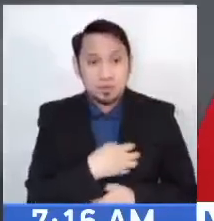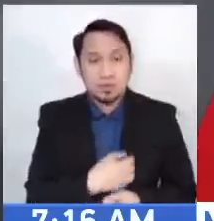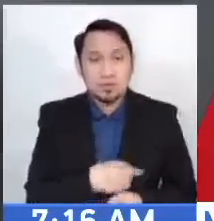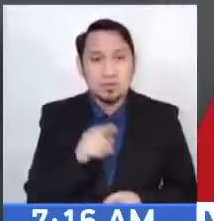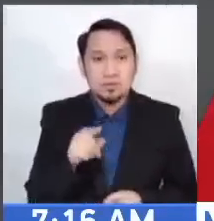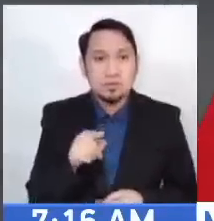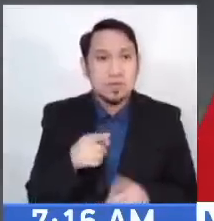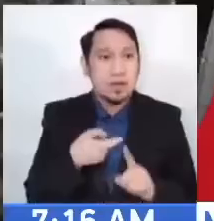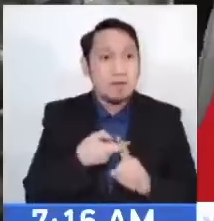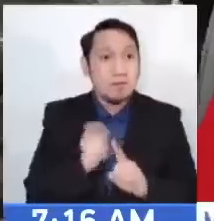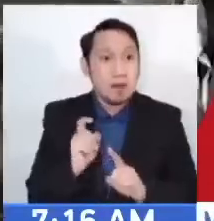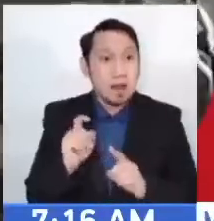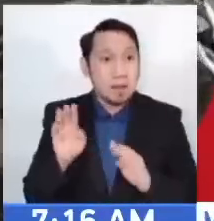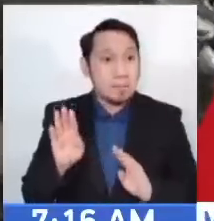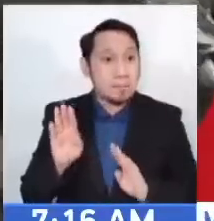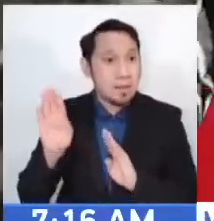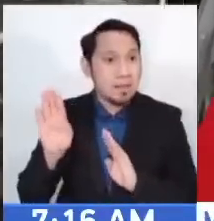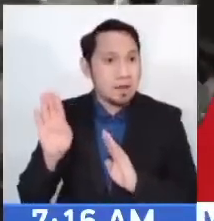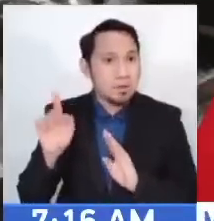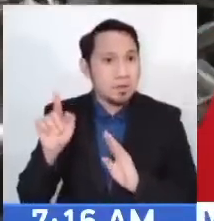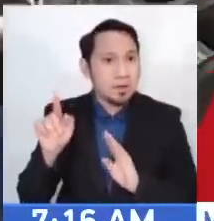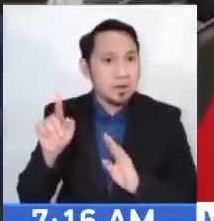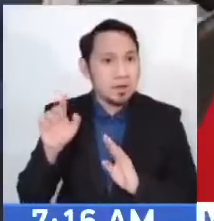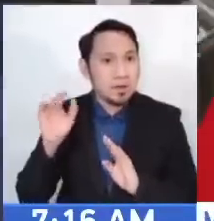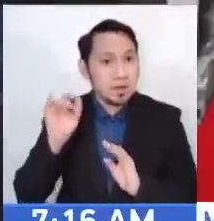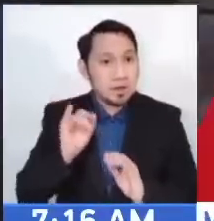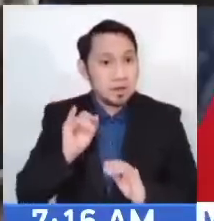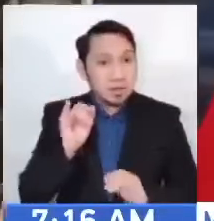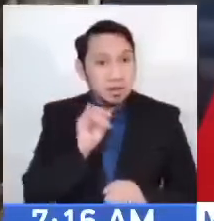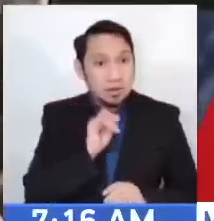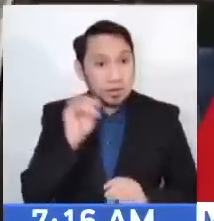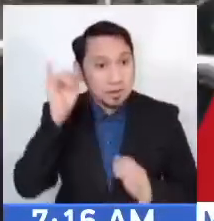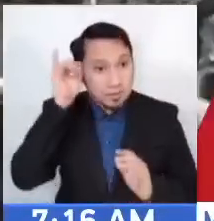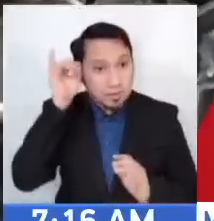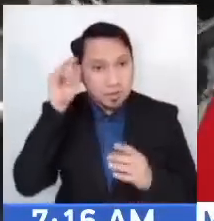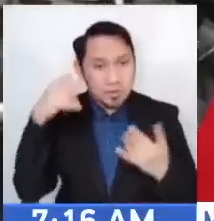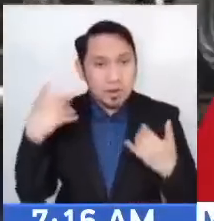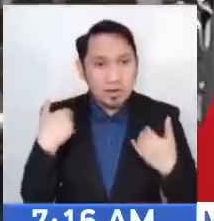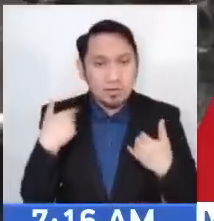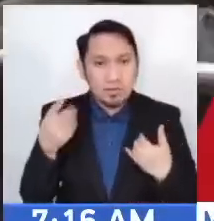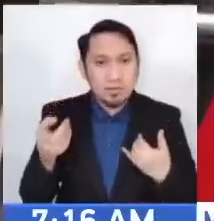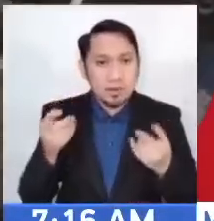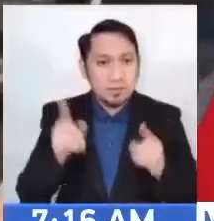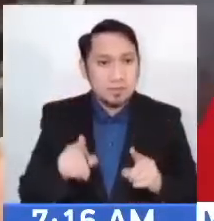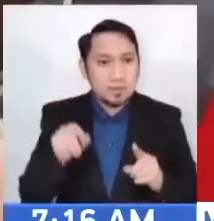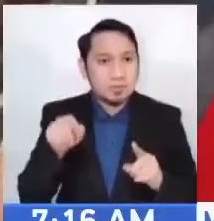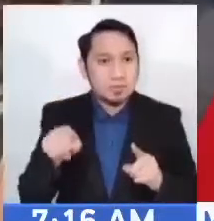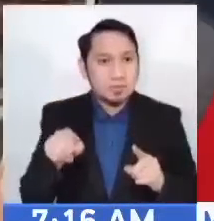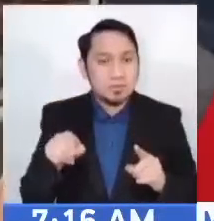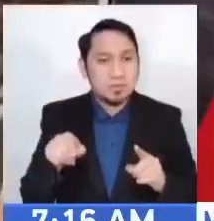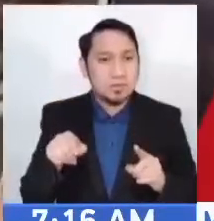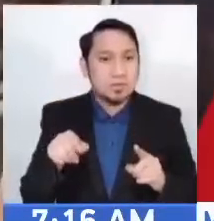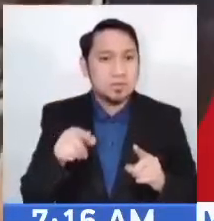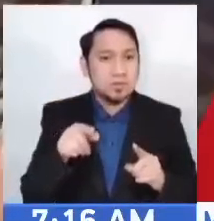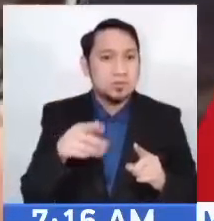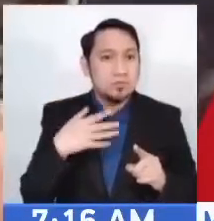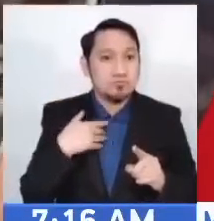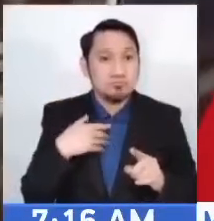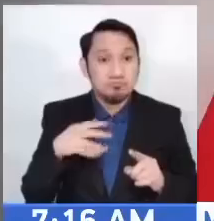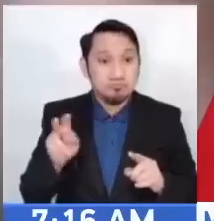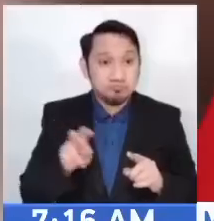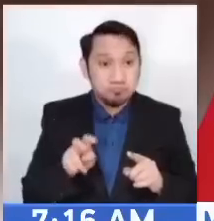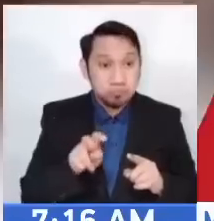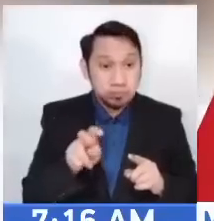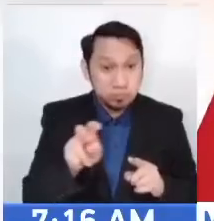mga sakay ng pickup matapos magsagawa ng relief operation sa mga nasalanta ng baha. Habang binabaybay ang pakurbang bahagi ng